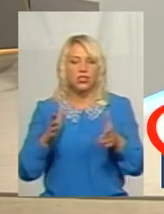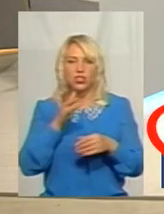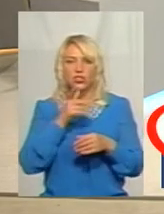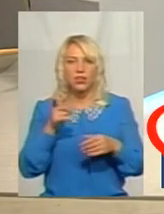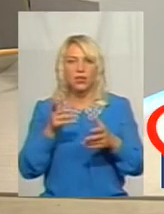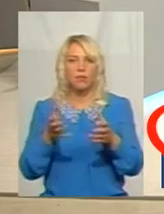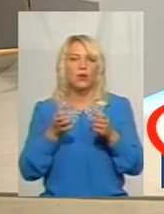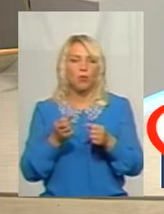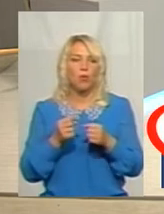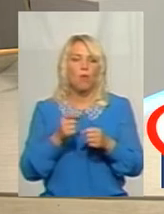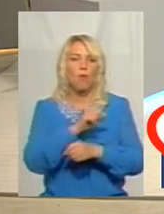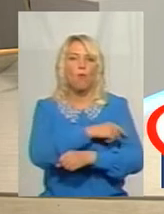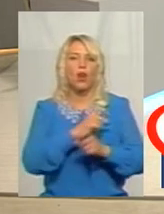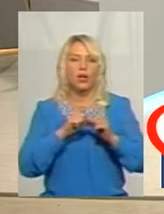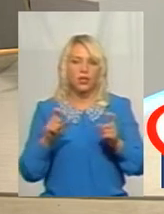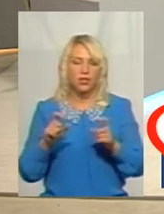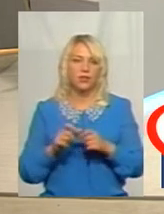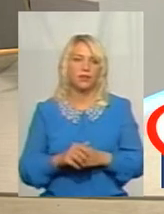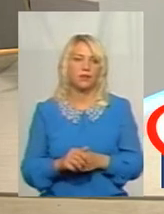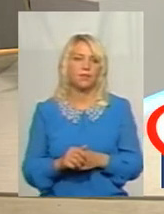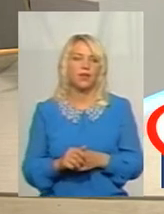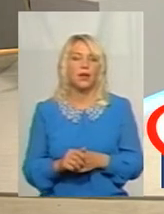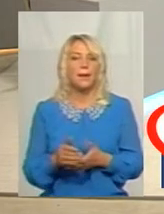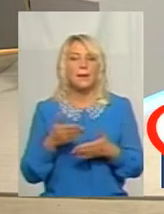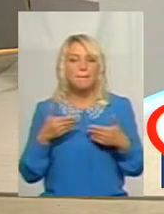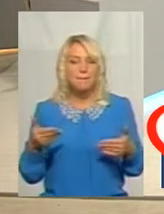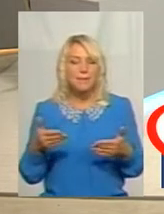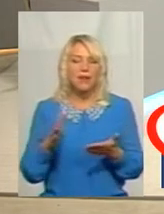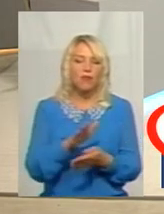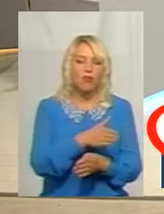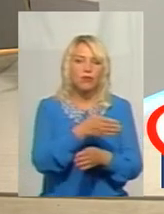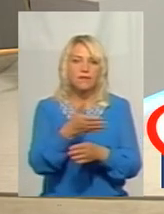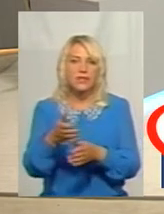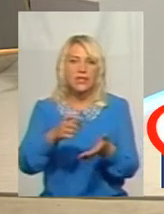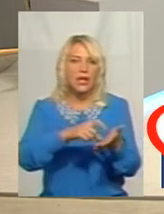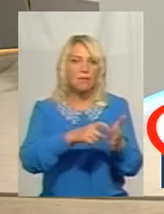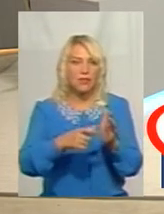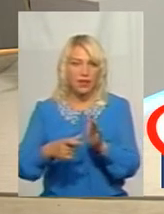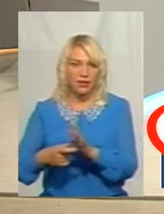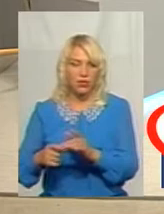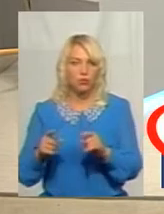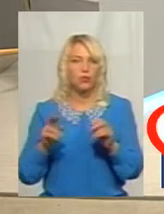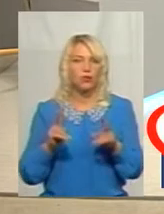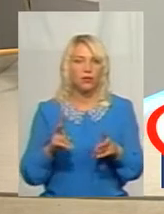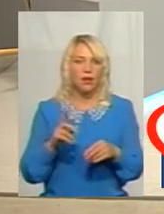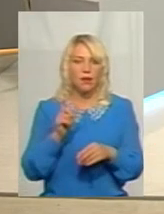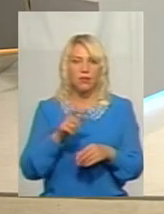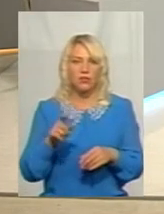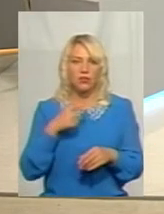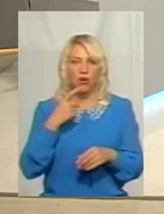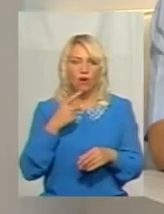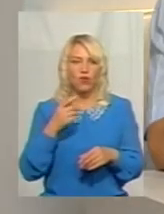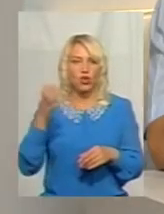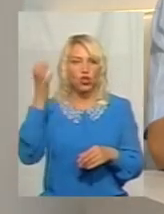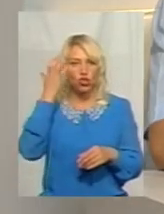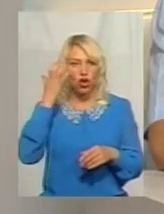більшу кількість дітей він може приймати. Ми розвели трошки кабінети, тому що так, як пацієнти виражаються, чорний